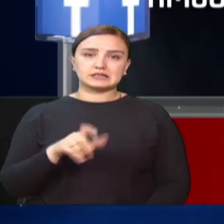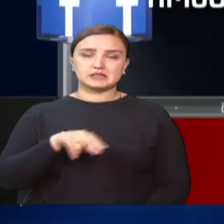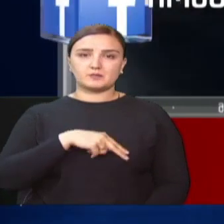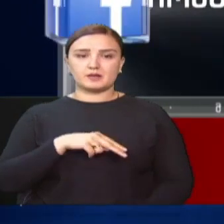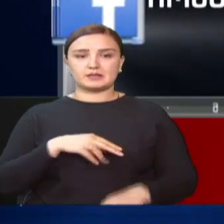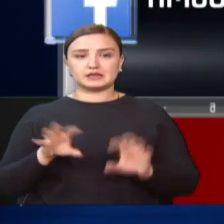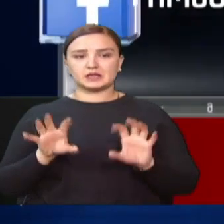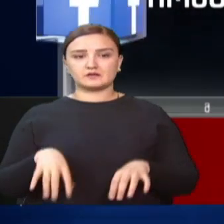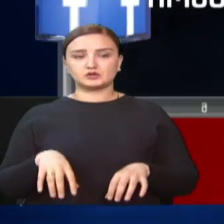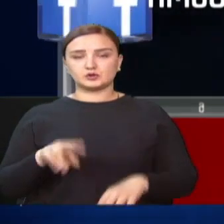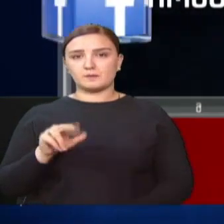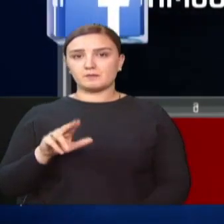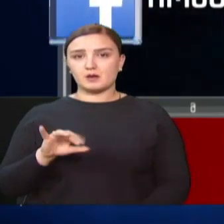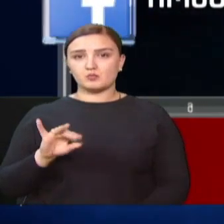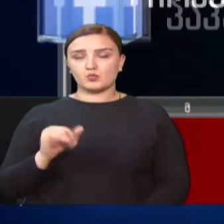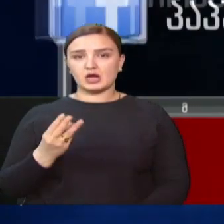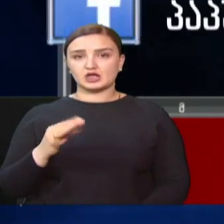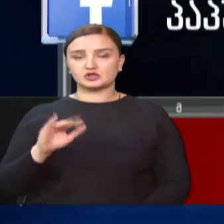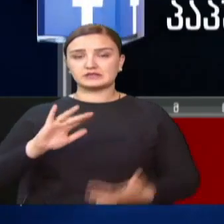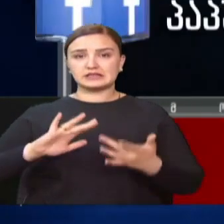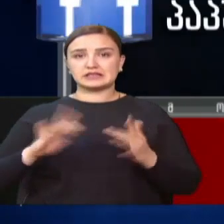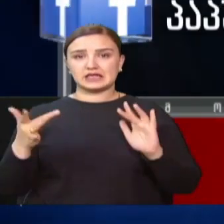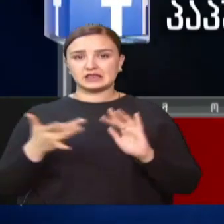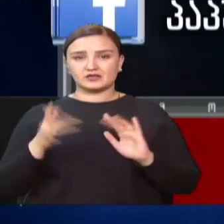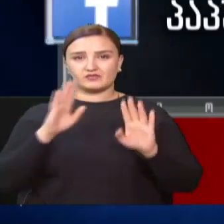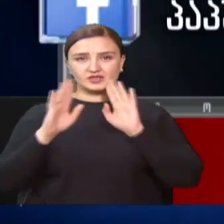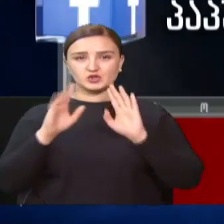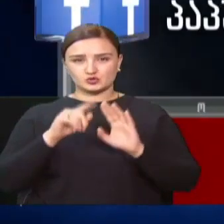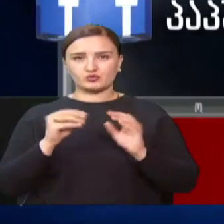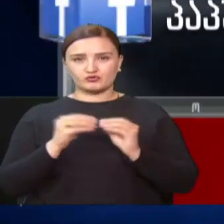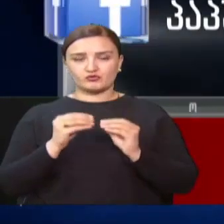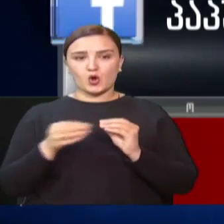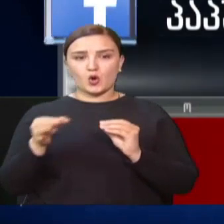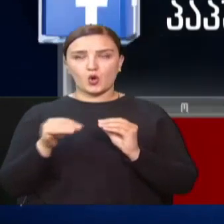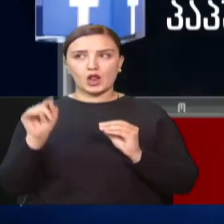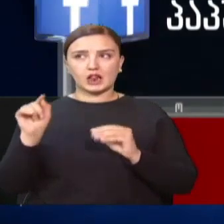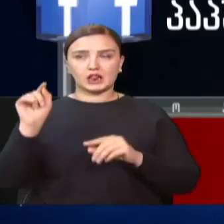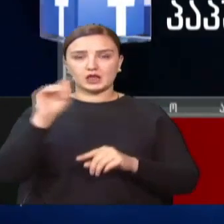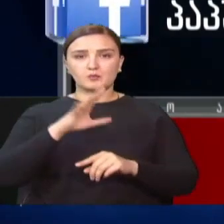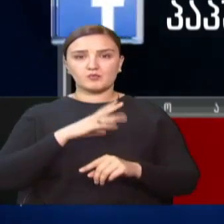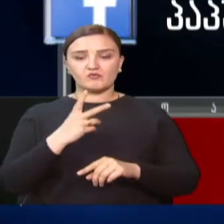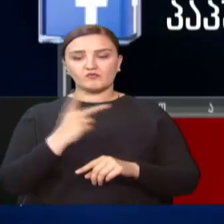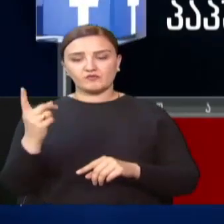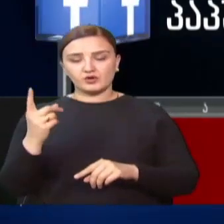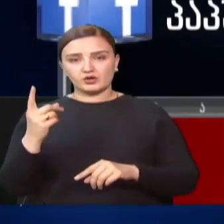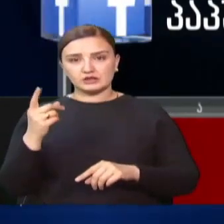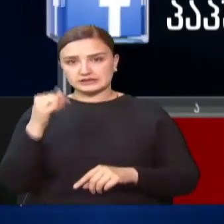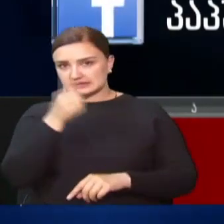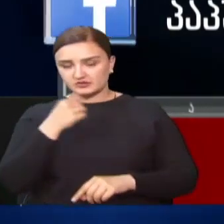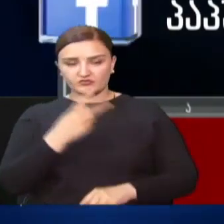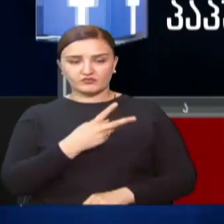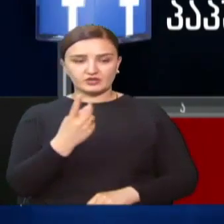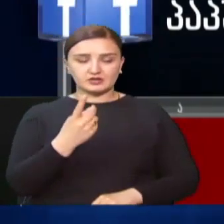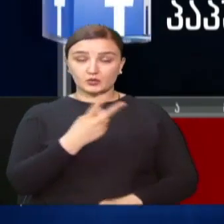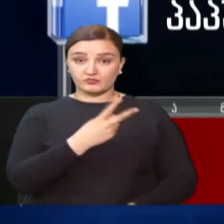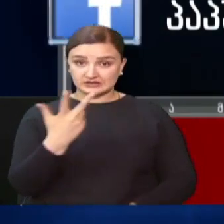პარლამენტის თავმჯდომარემ შალვა პაპუაშვილმა სოციალურ ქსელში იგივე ოლქებში 2021 და 2023